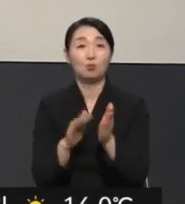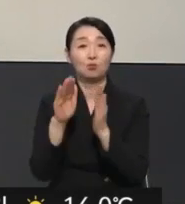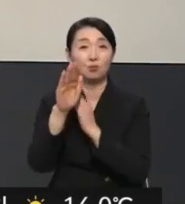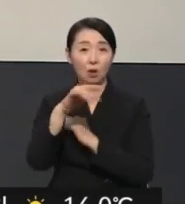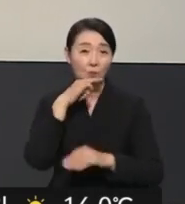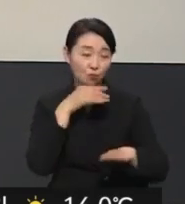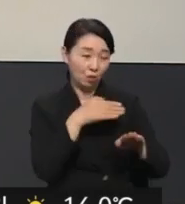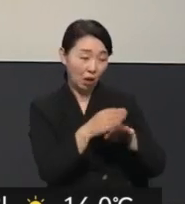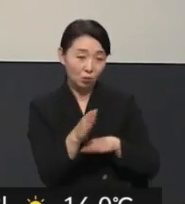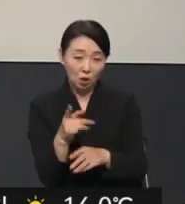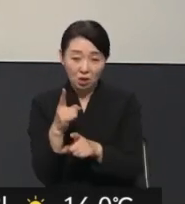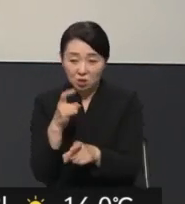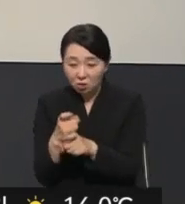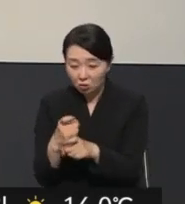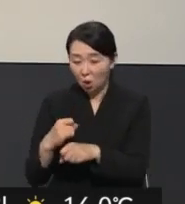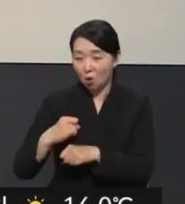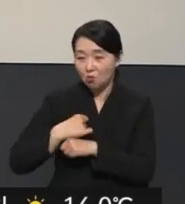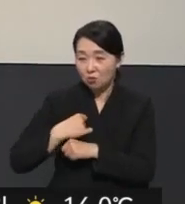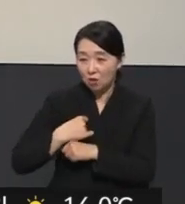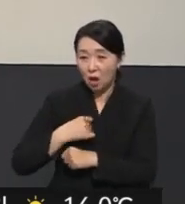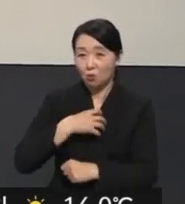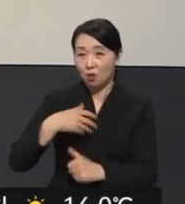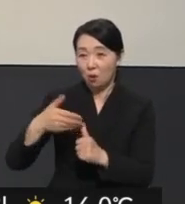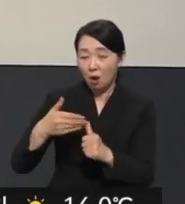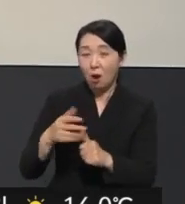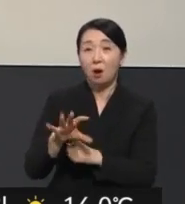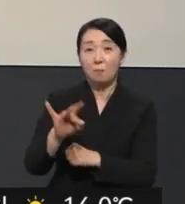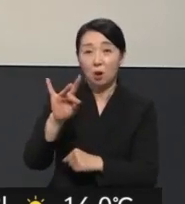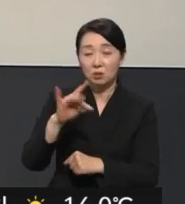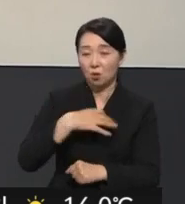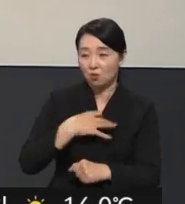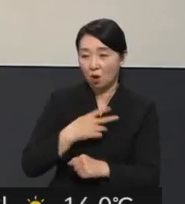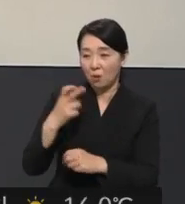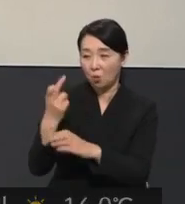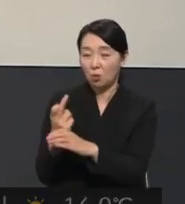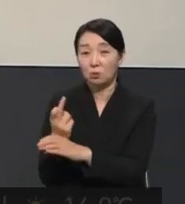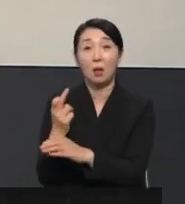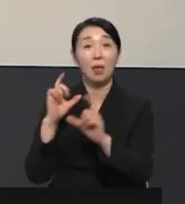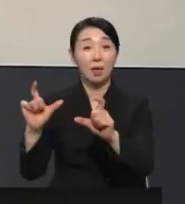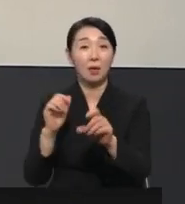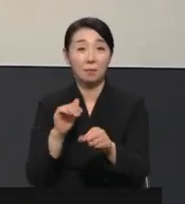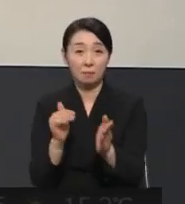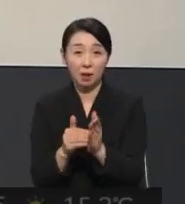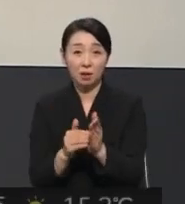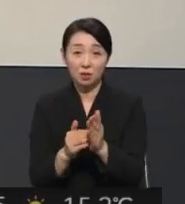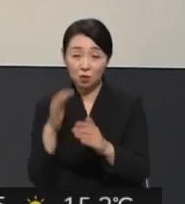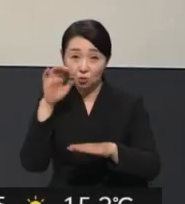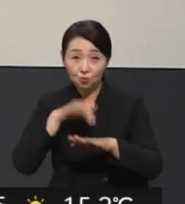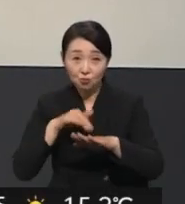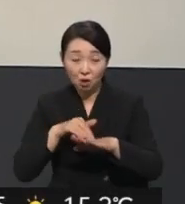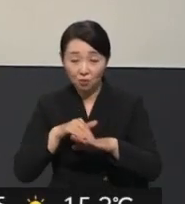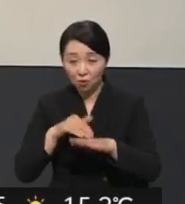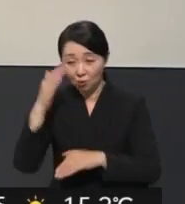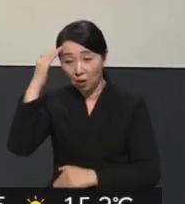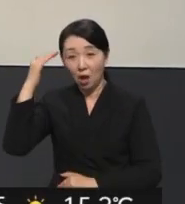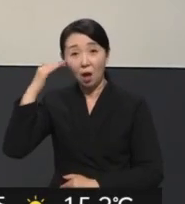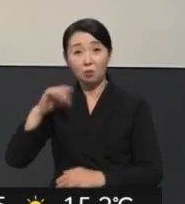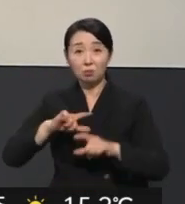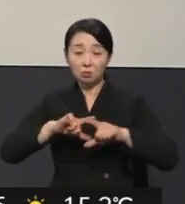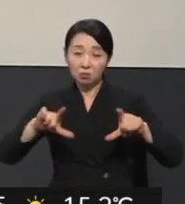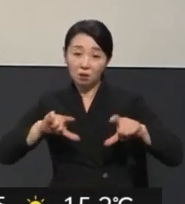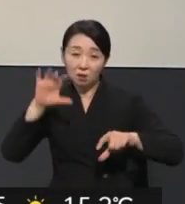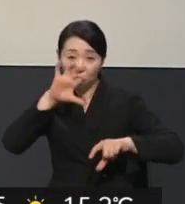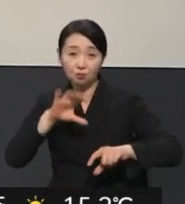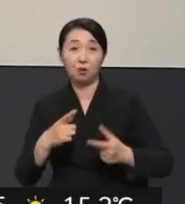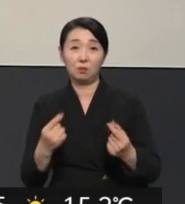적들이 또 군사 도발을 해서 위협 경고 사격을 지시했다고 했습니다. 하지만 이 훈련들 모두 우리한테는 일상적인